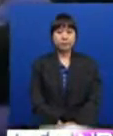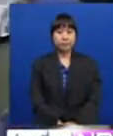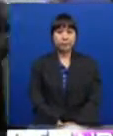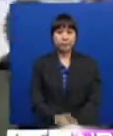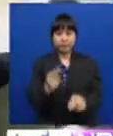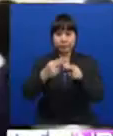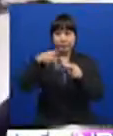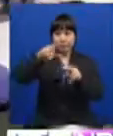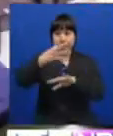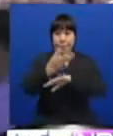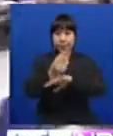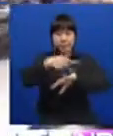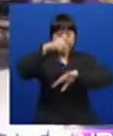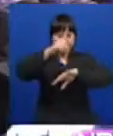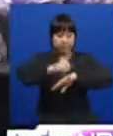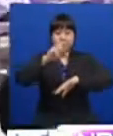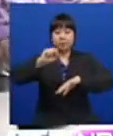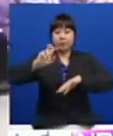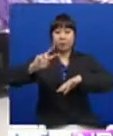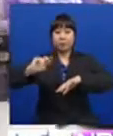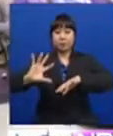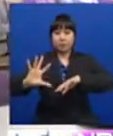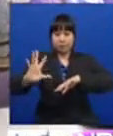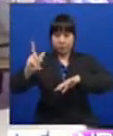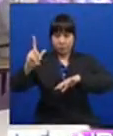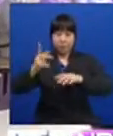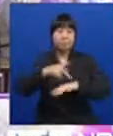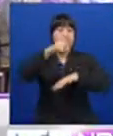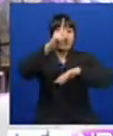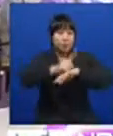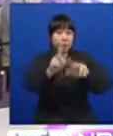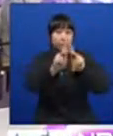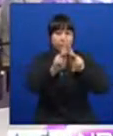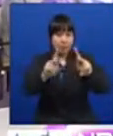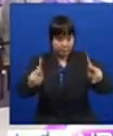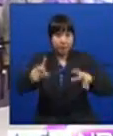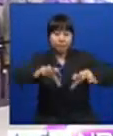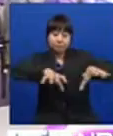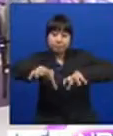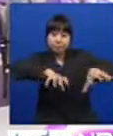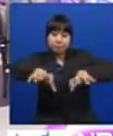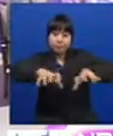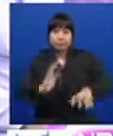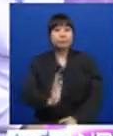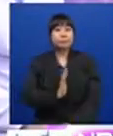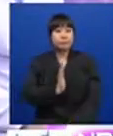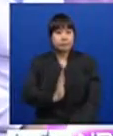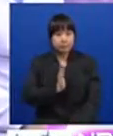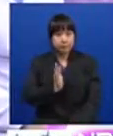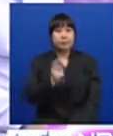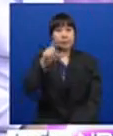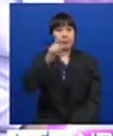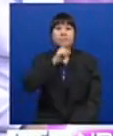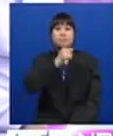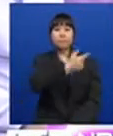1นายพรเพชรวิชิตโทรชัยประธานสภานิติบัญญัติแห่งชาติในฐานะประธานคณะกรรมการอำนวยการจัดงานเฉลิมพระเกียรติสมเด็จพระ